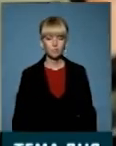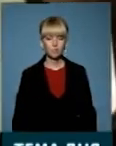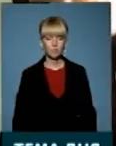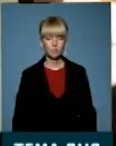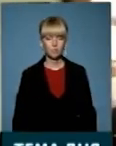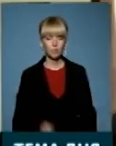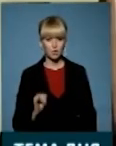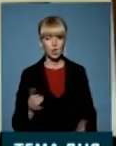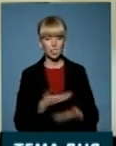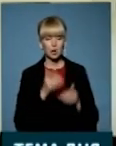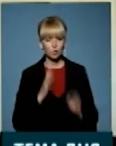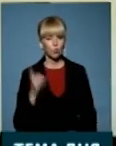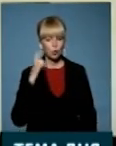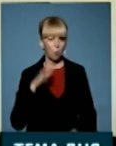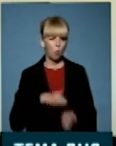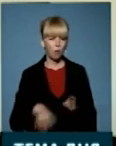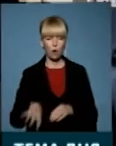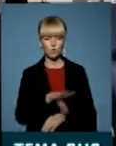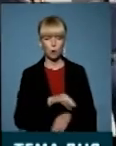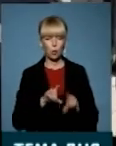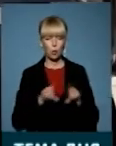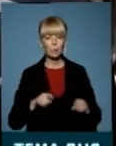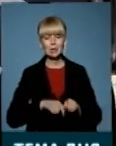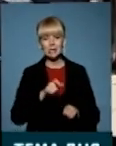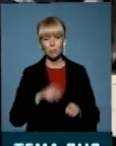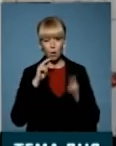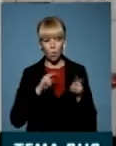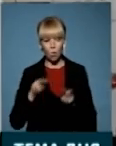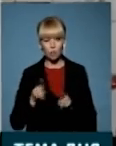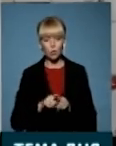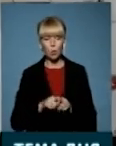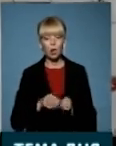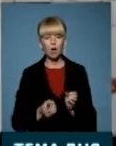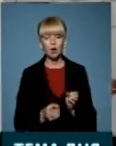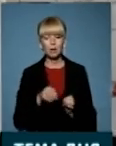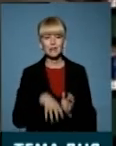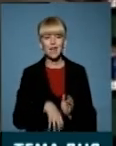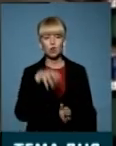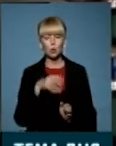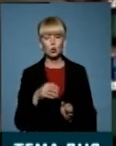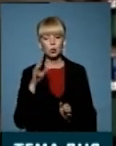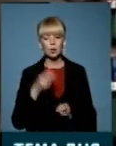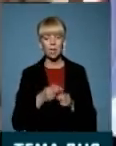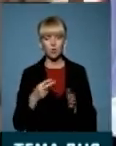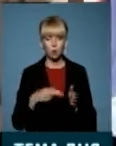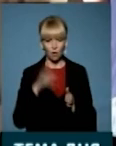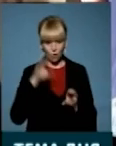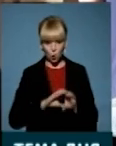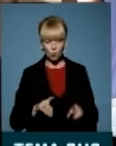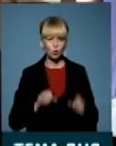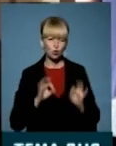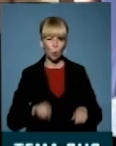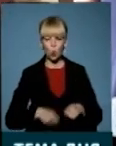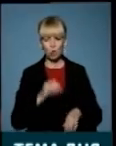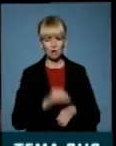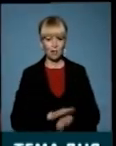І нас будуть чути повністю по всьому комплексу. Інспектор оглядає також насосну станцію, яка підключена до водогону. Тут жодних порушень